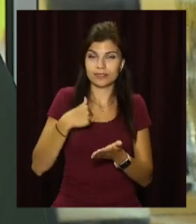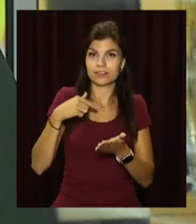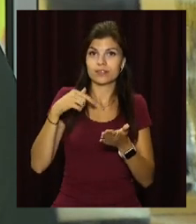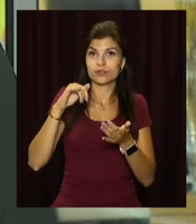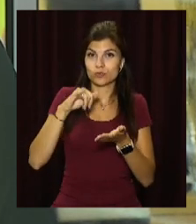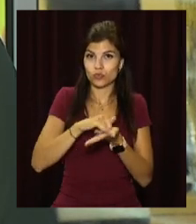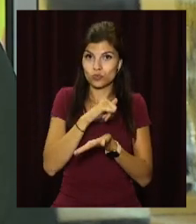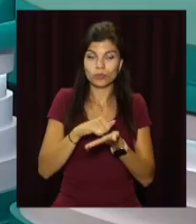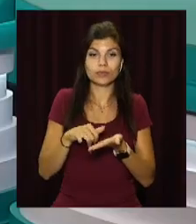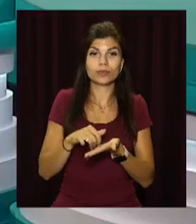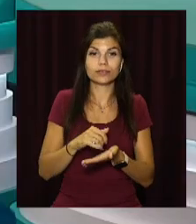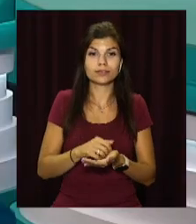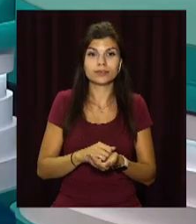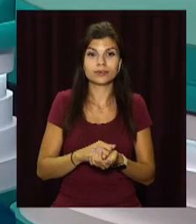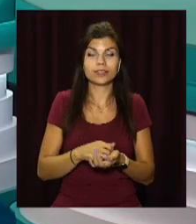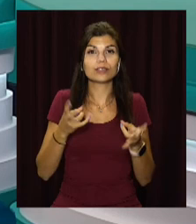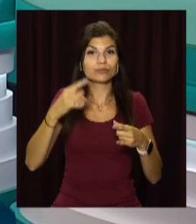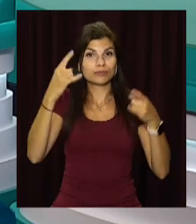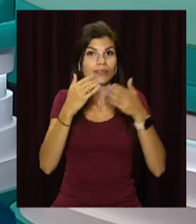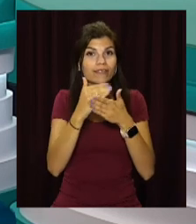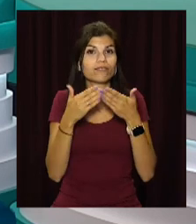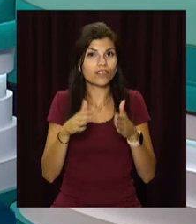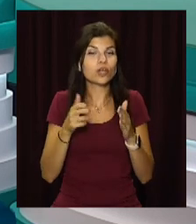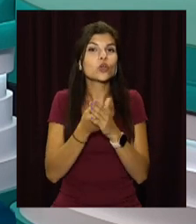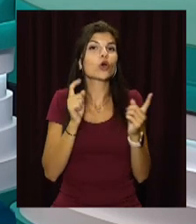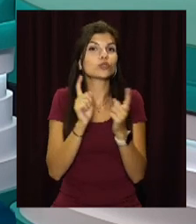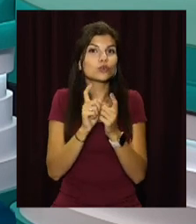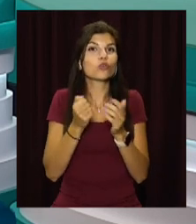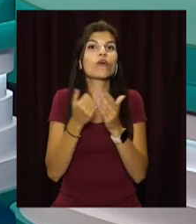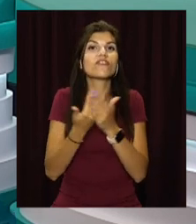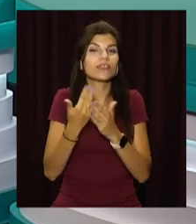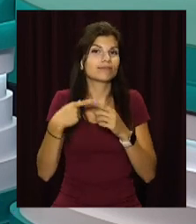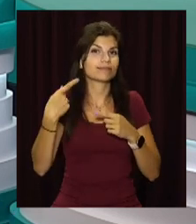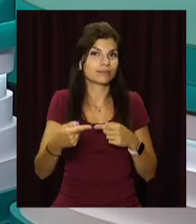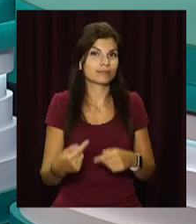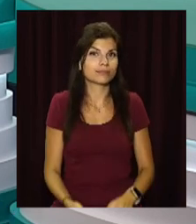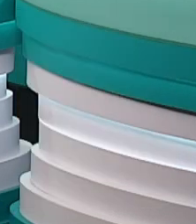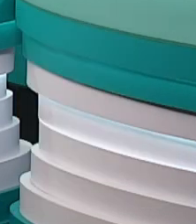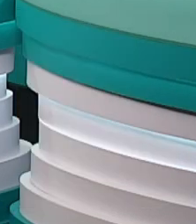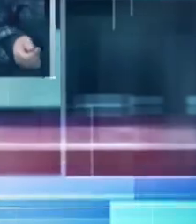на нашому YouTube-каналі. Залишайтесь відкритим та до зустрічі у випуску новин.